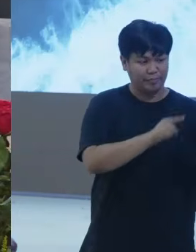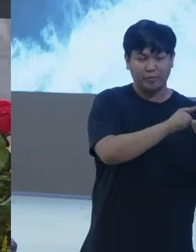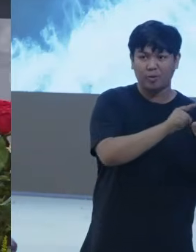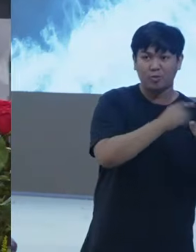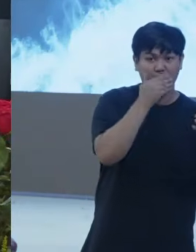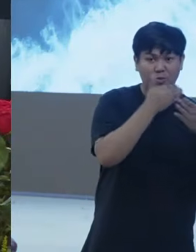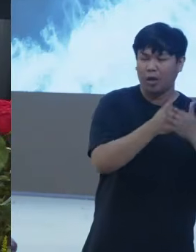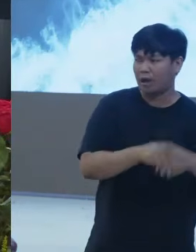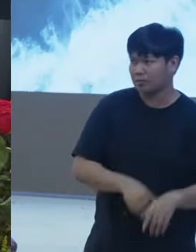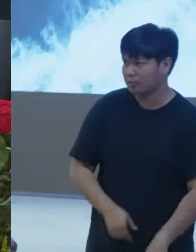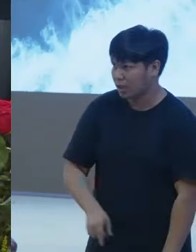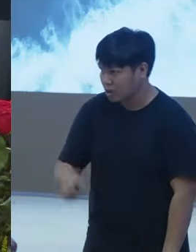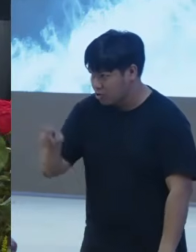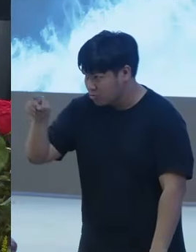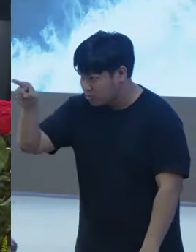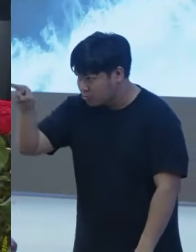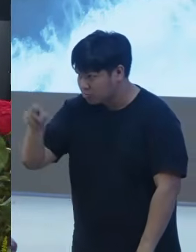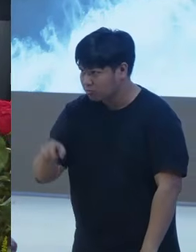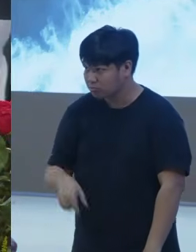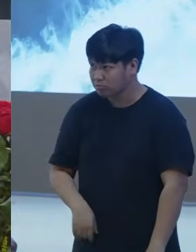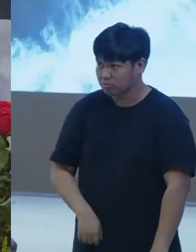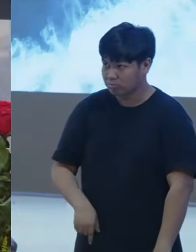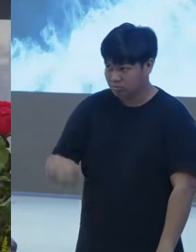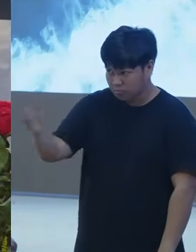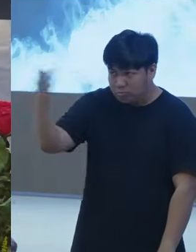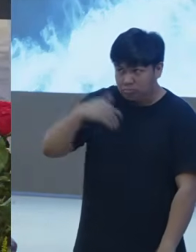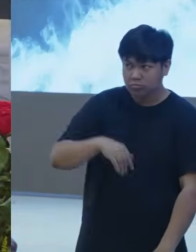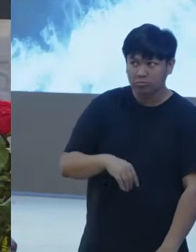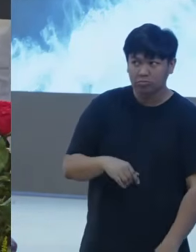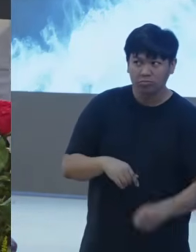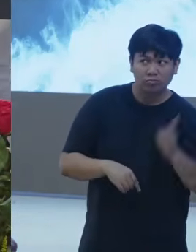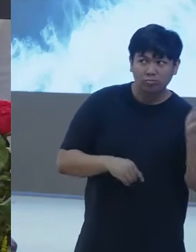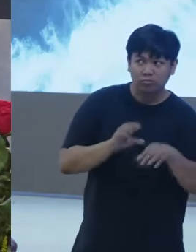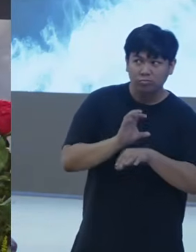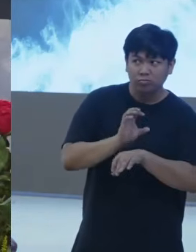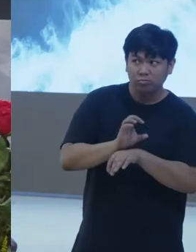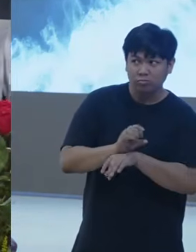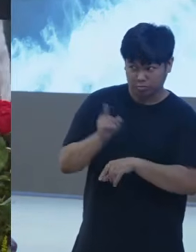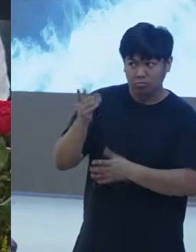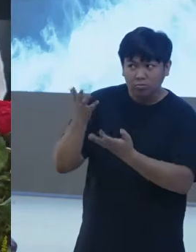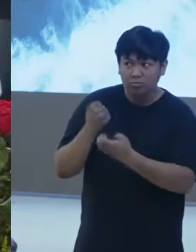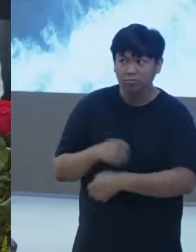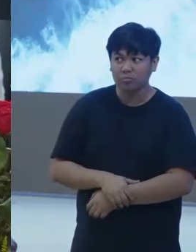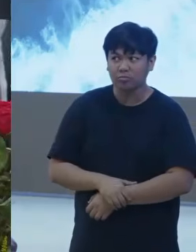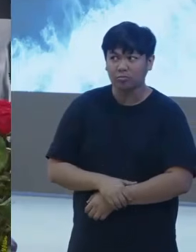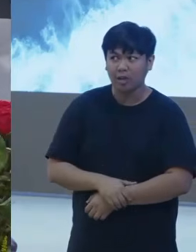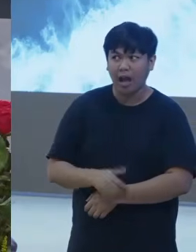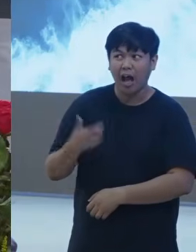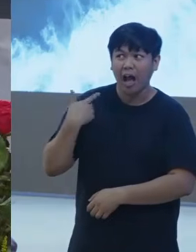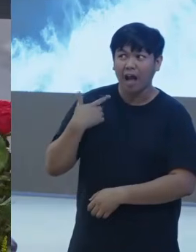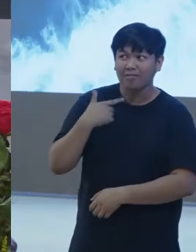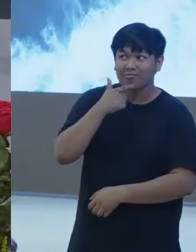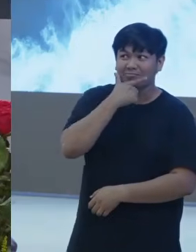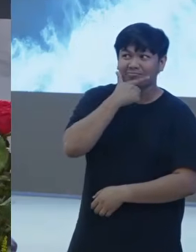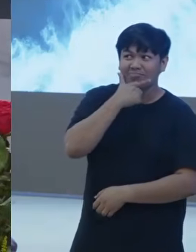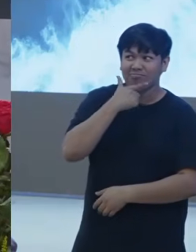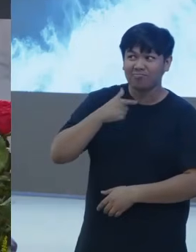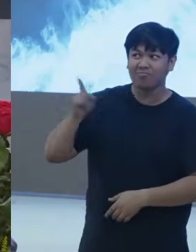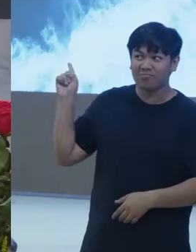ka naman sa GCF. Sa 3 p.m. service. No? Nakakatuwa yung pastor doon, mataba.